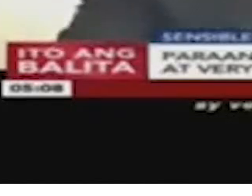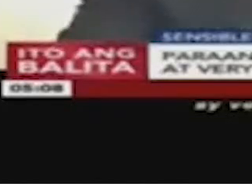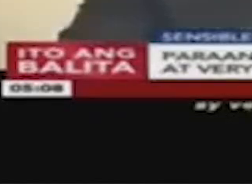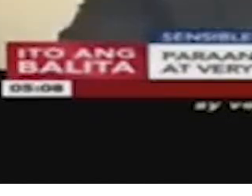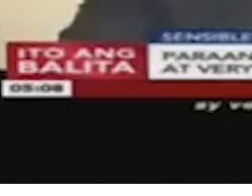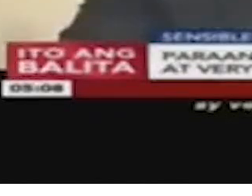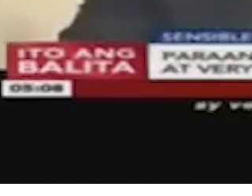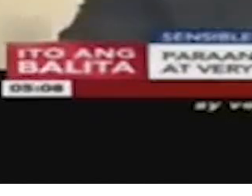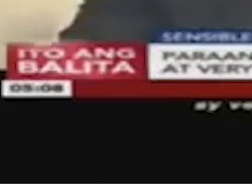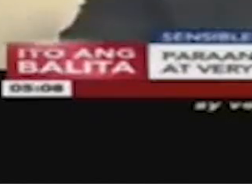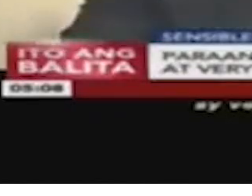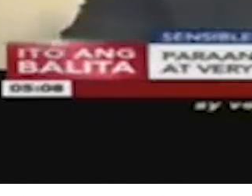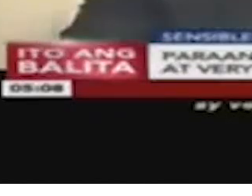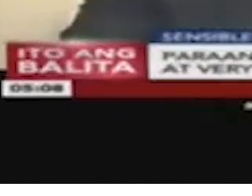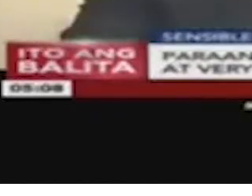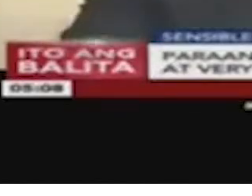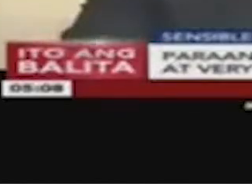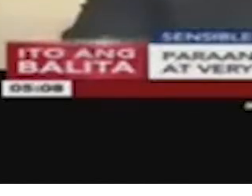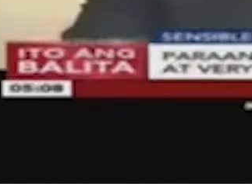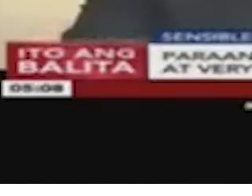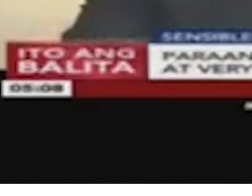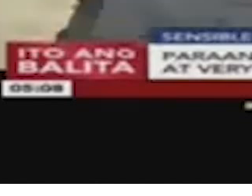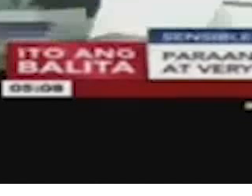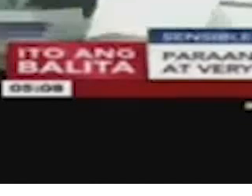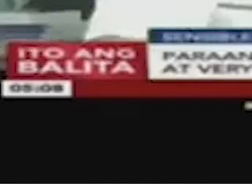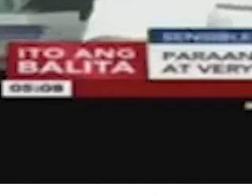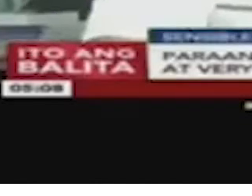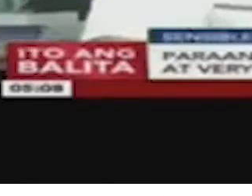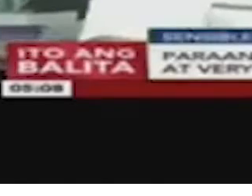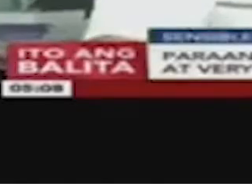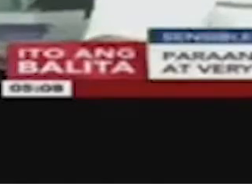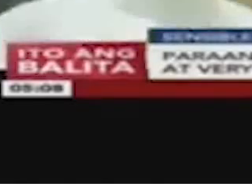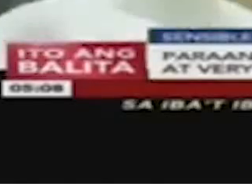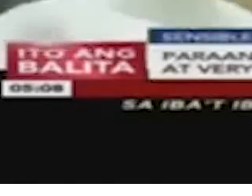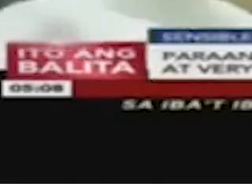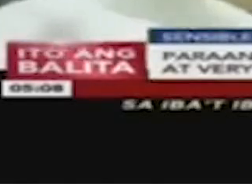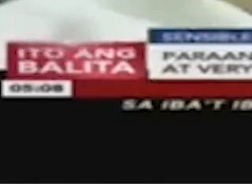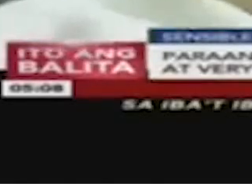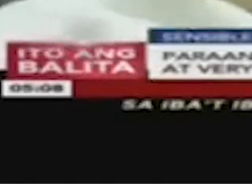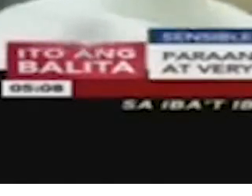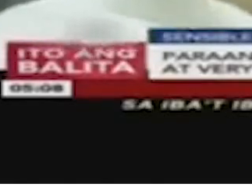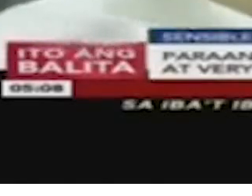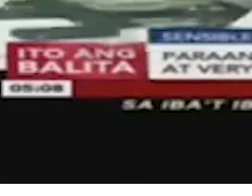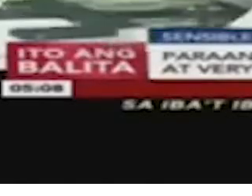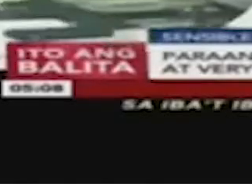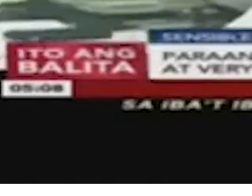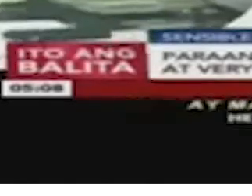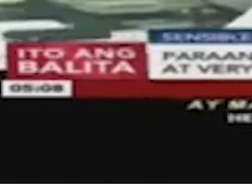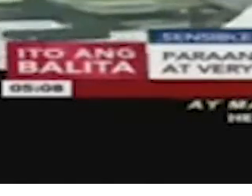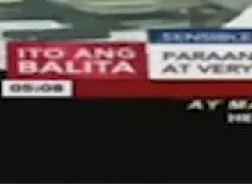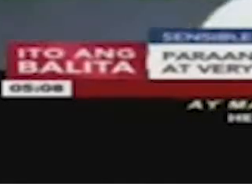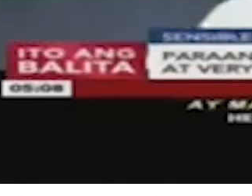universal, no? Talagang sa akin, may napupulot ako. Sa kanyang pakikinig sa iba't ibang tagapangaral ng relihiyon,